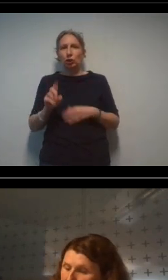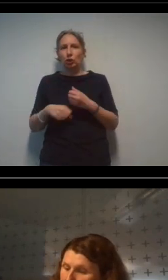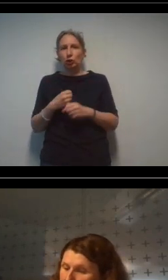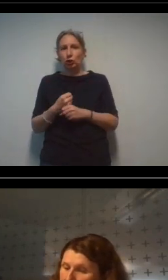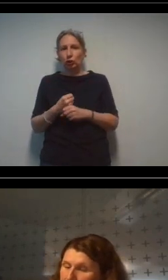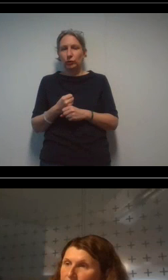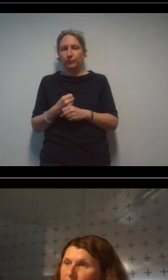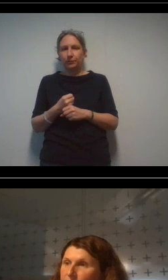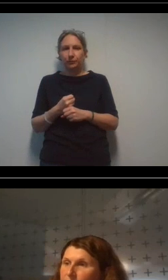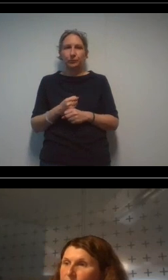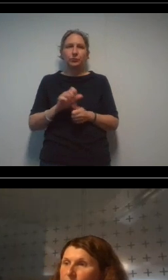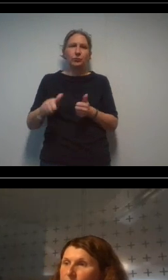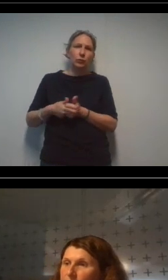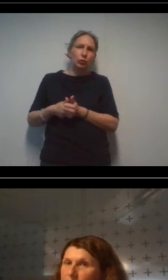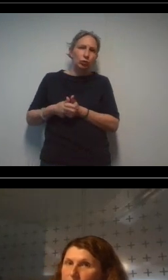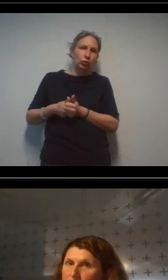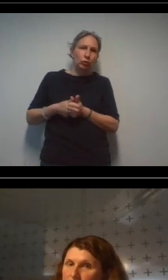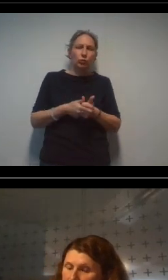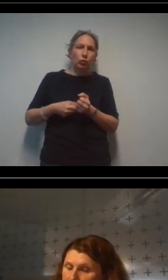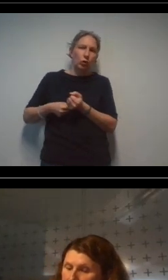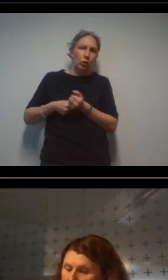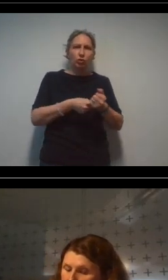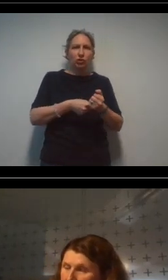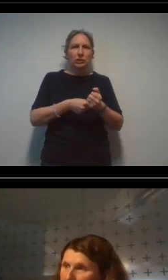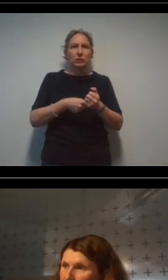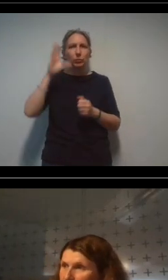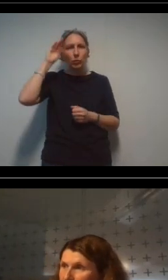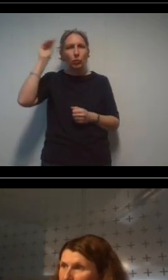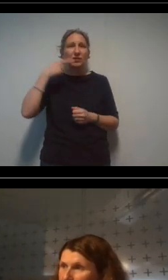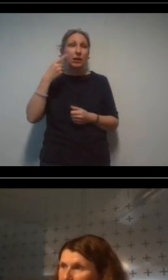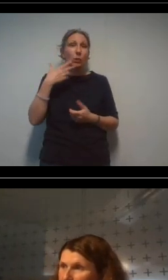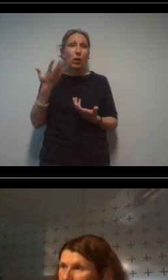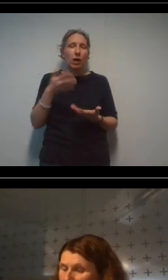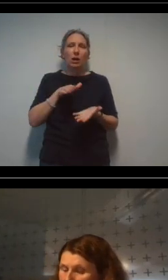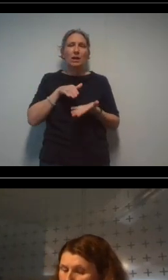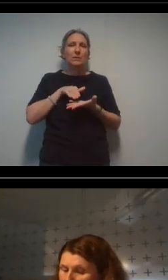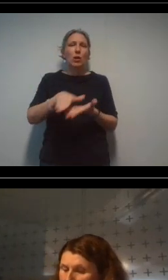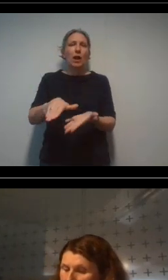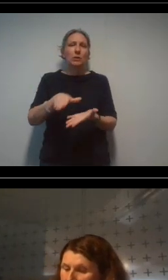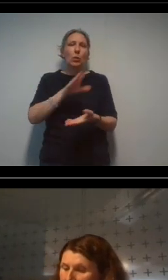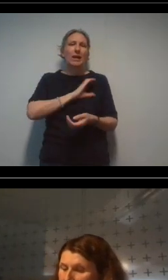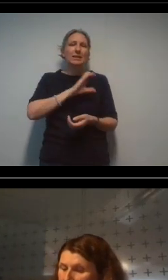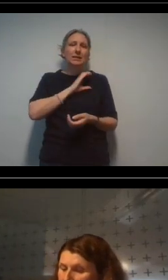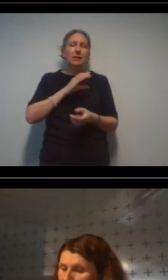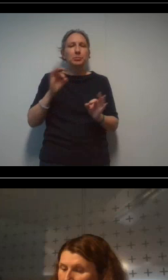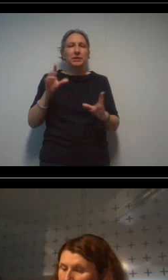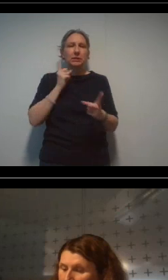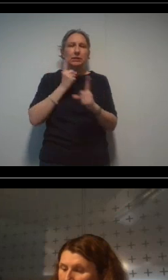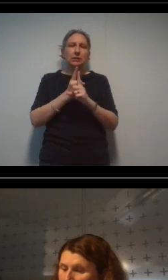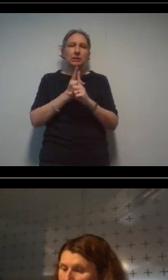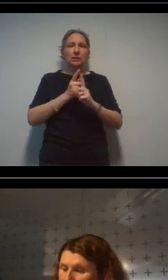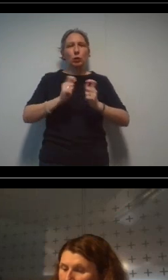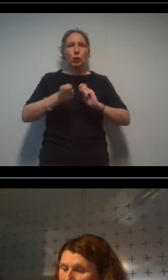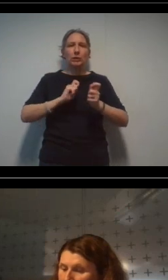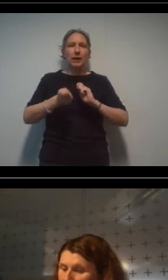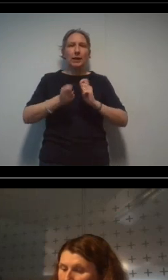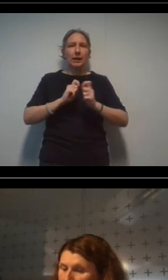c'est quoi? Ce sont des simulations d'entretien. On considère pareil que passer un entretien, ce n'est pas un exercice facile. On ne le fait pas